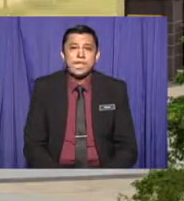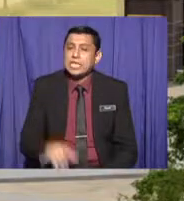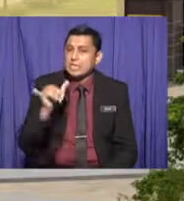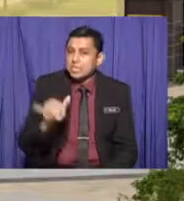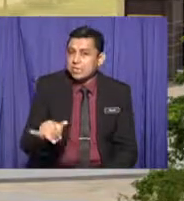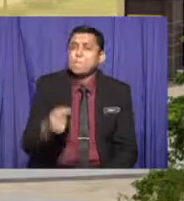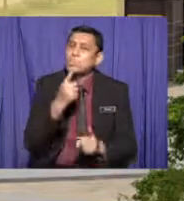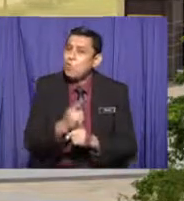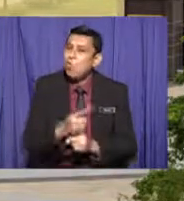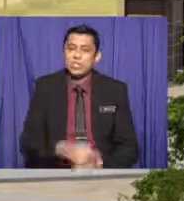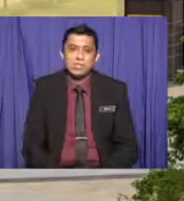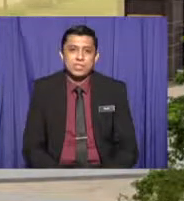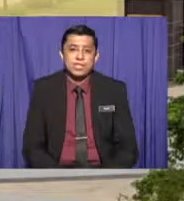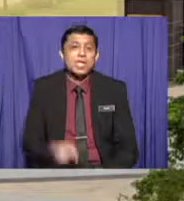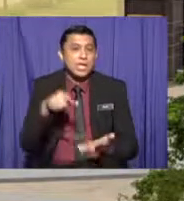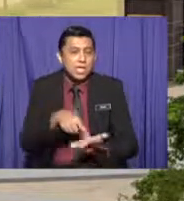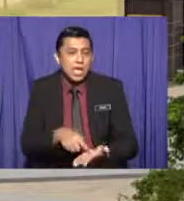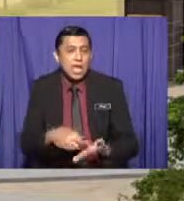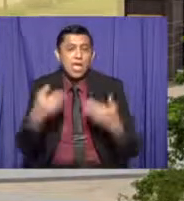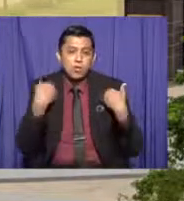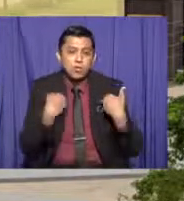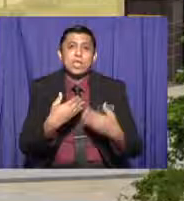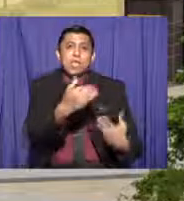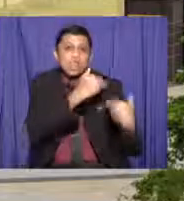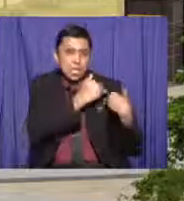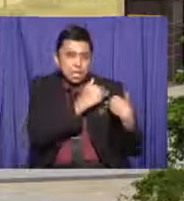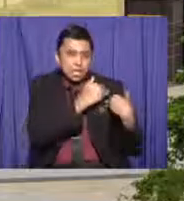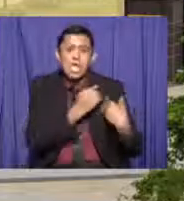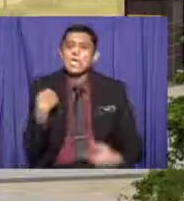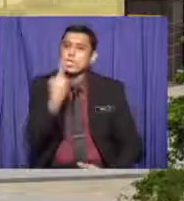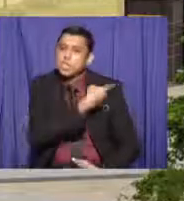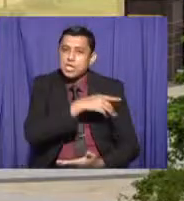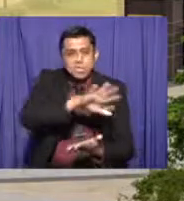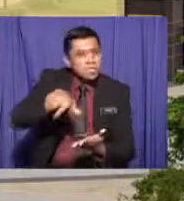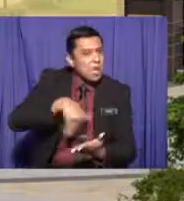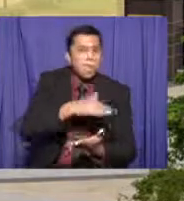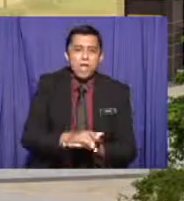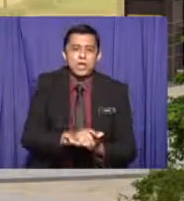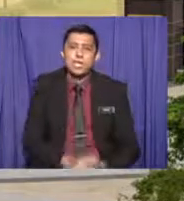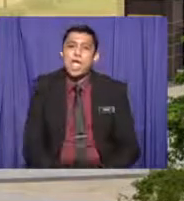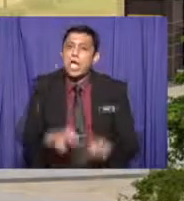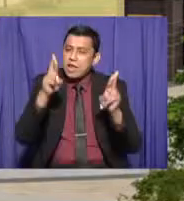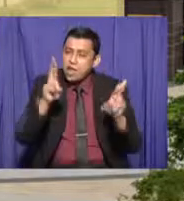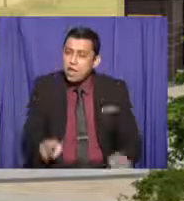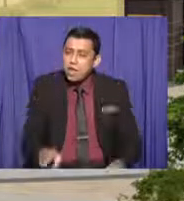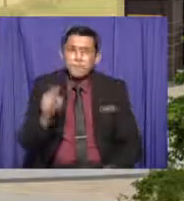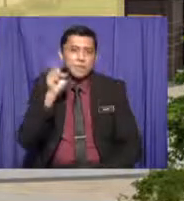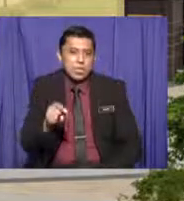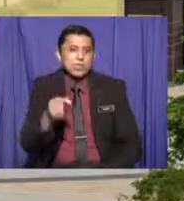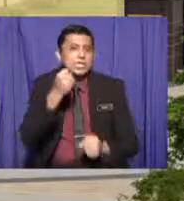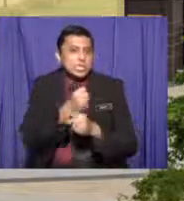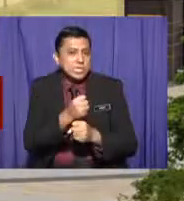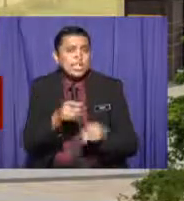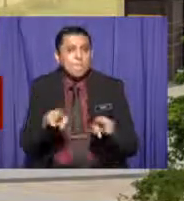Ya, betul. Ini adalah tanggungjawab kita semua. Rakyat harus